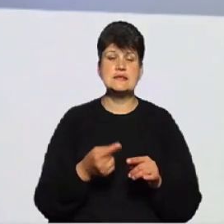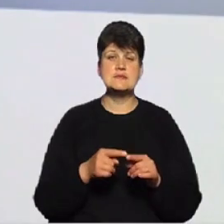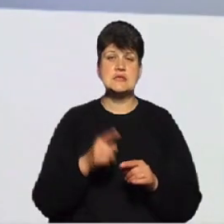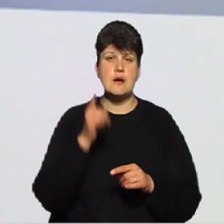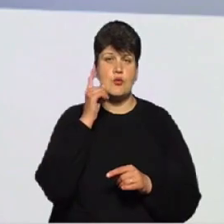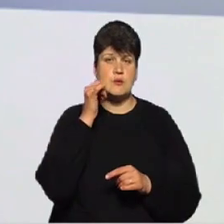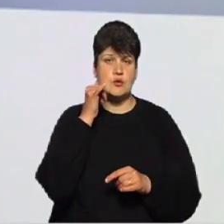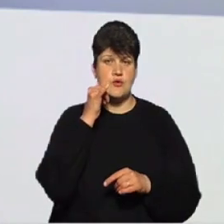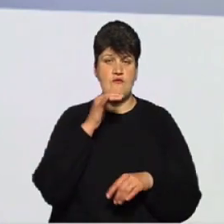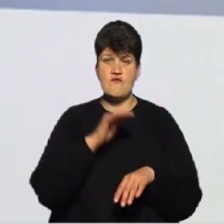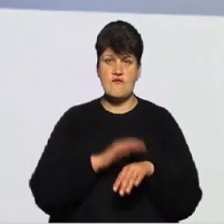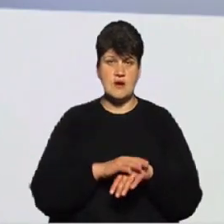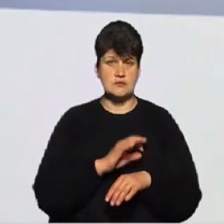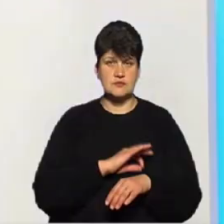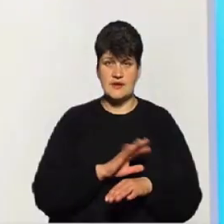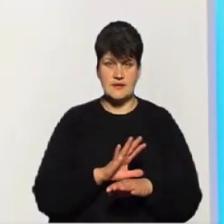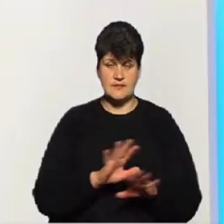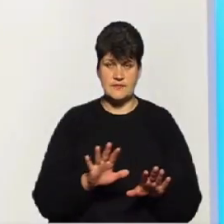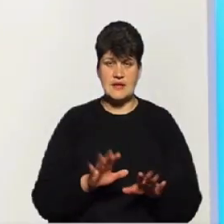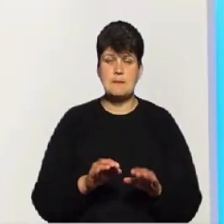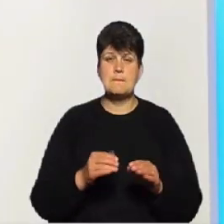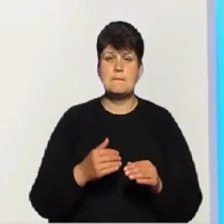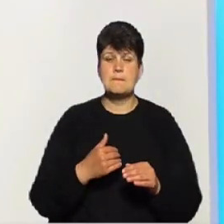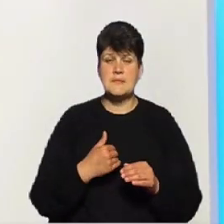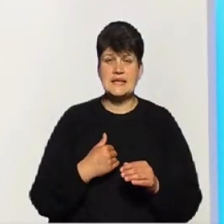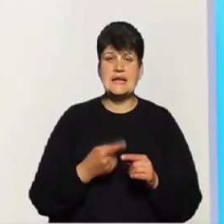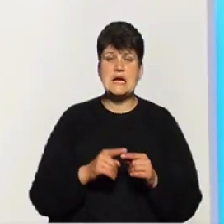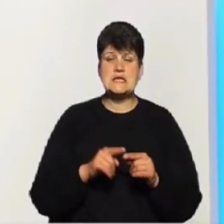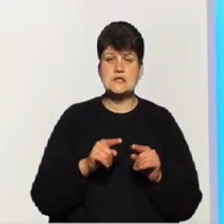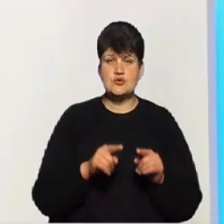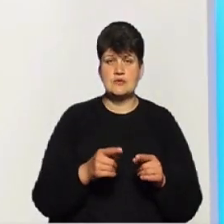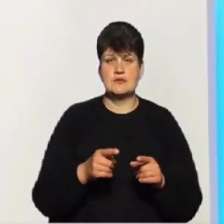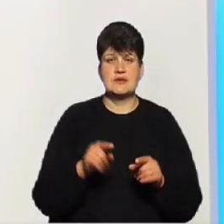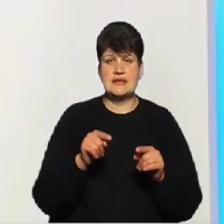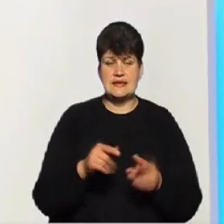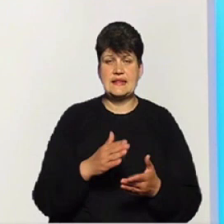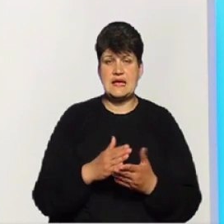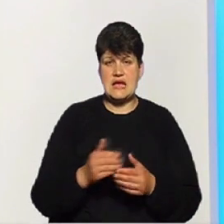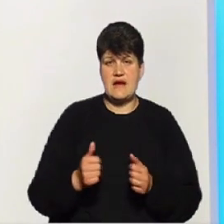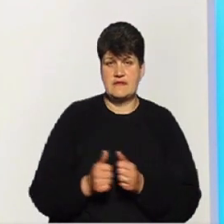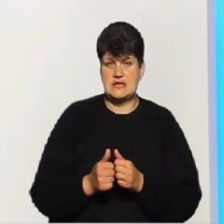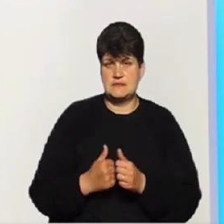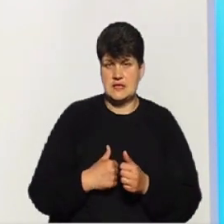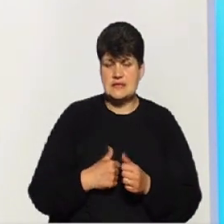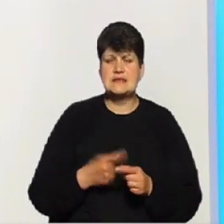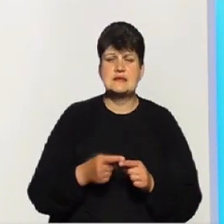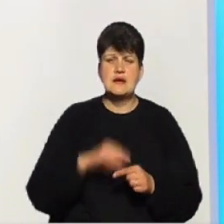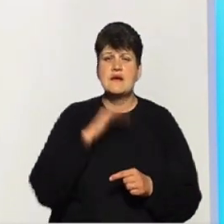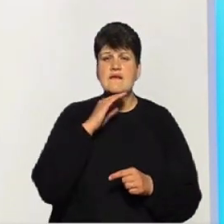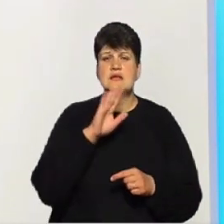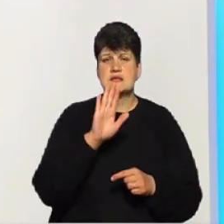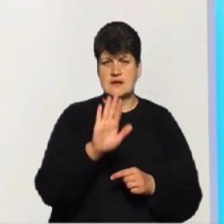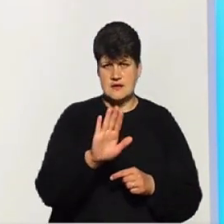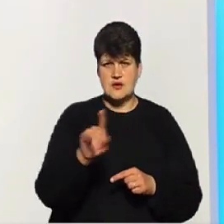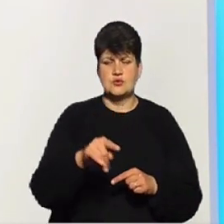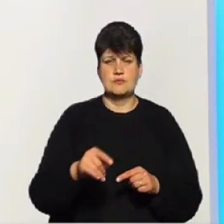користування ними не фіксований? Просто ми для цього нам їхня наявність при собі, це вже достатньо для того, щоб